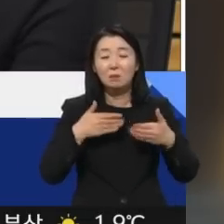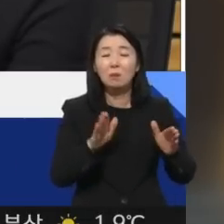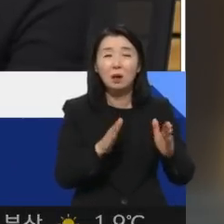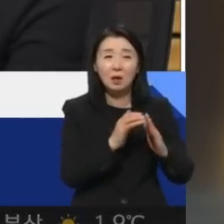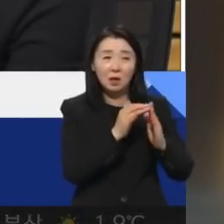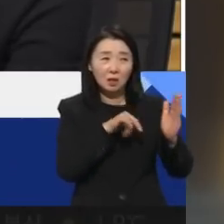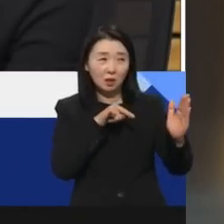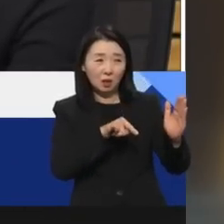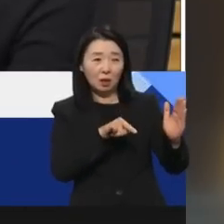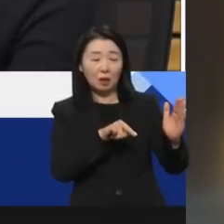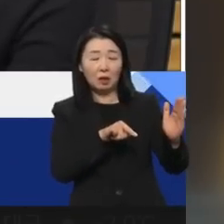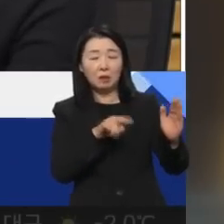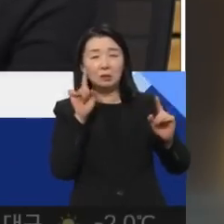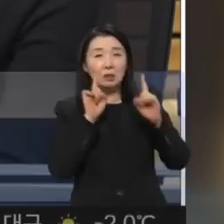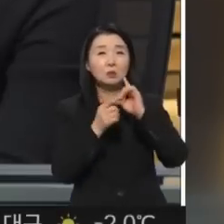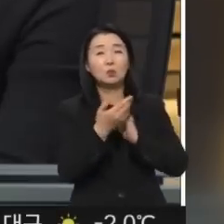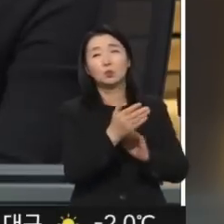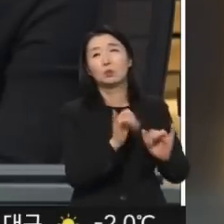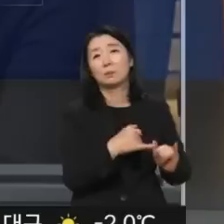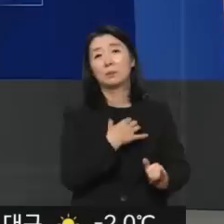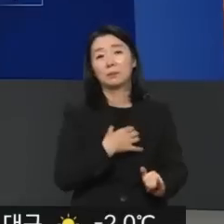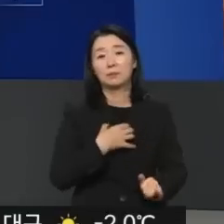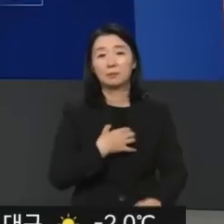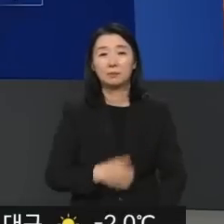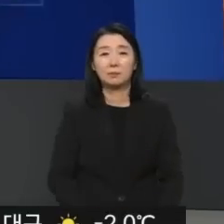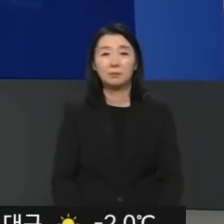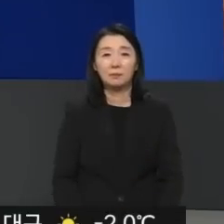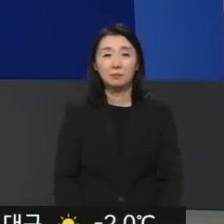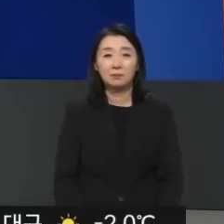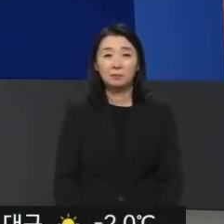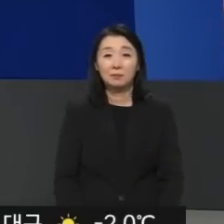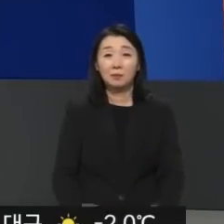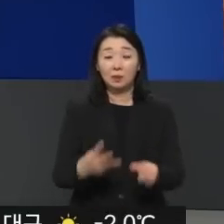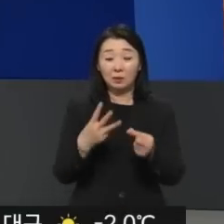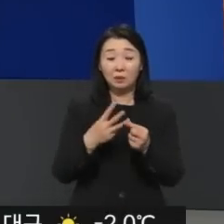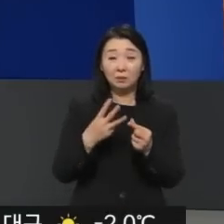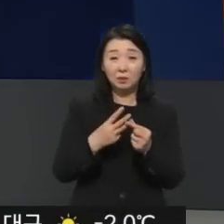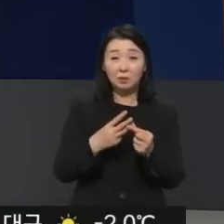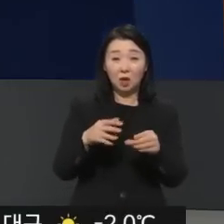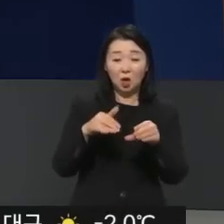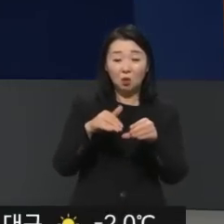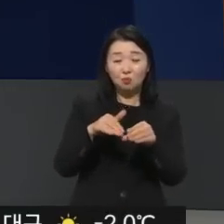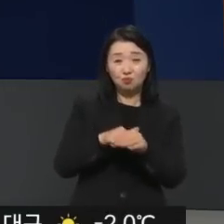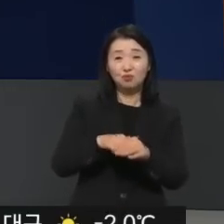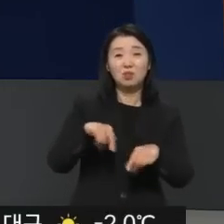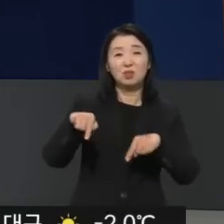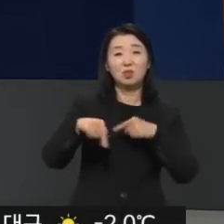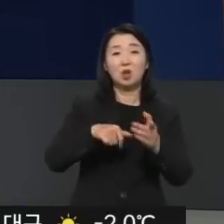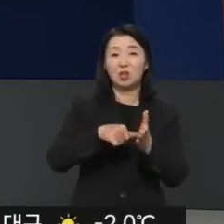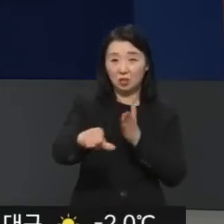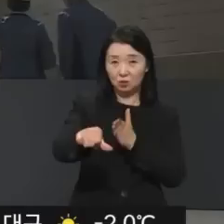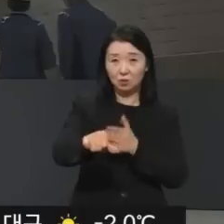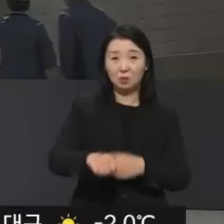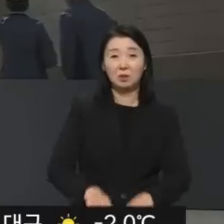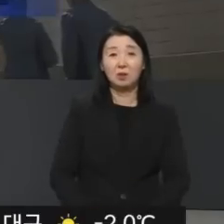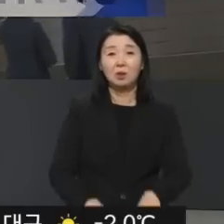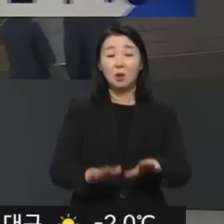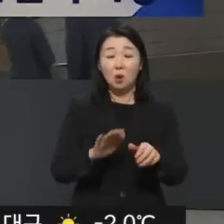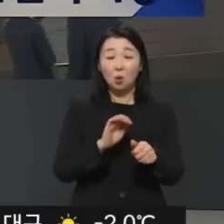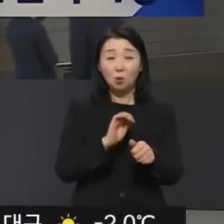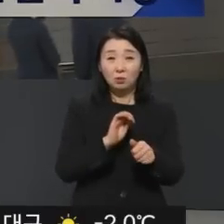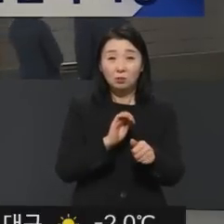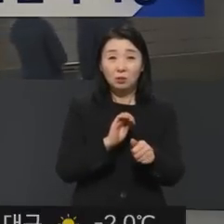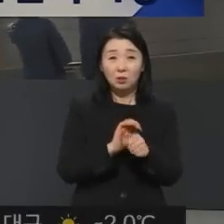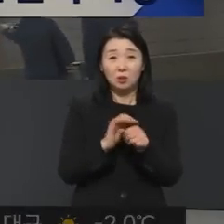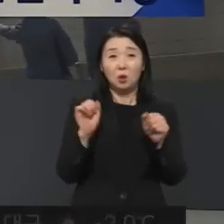더 아픔을 드리지 않을까. 네, 세 번째 픽은 문정책 지우기입니다. 오늘 경북 울진에선